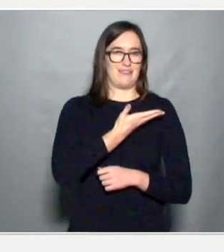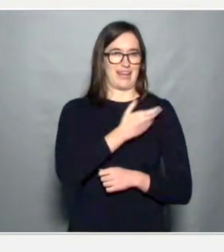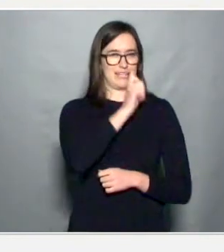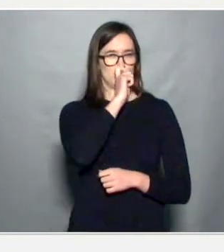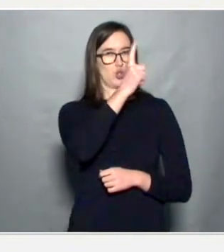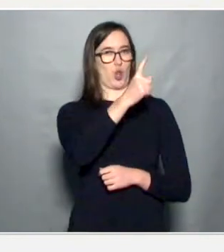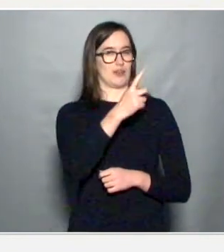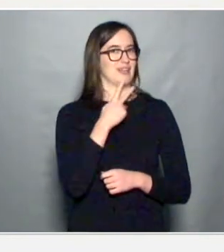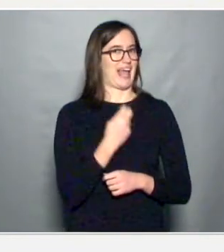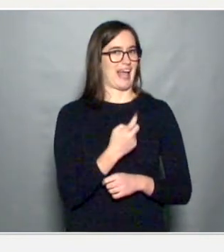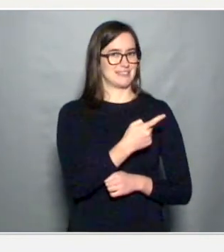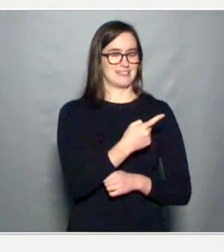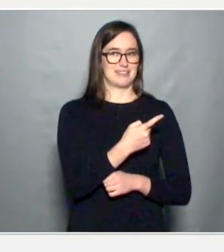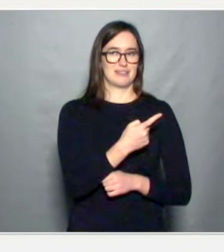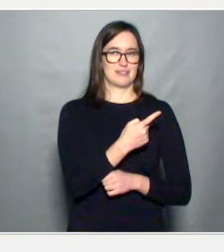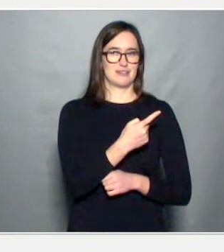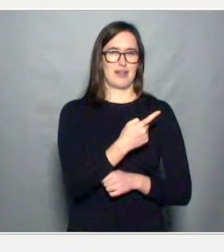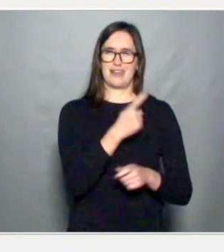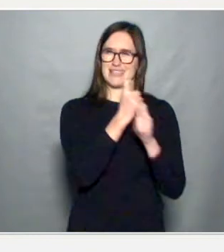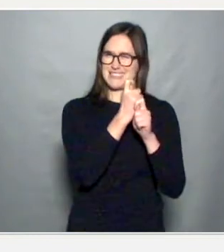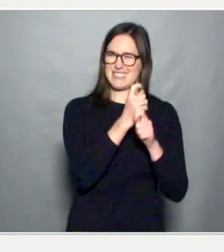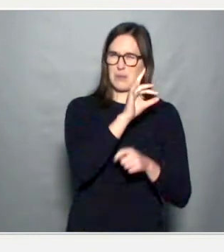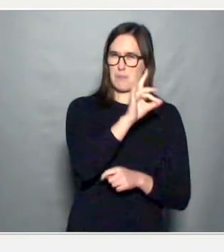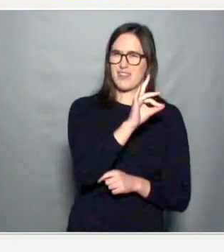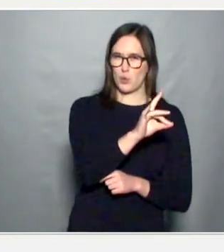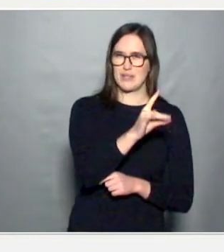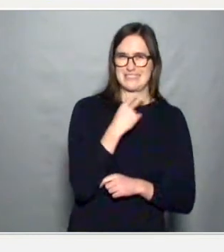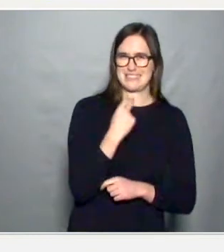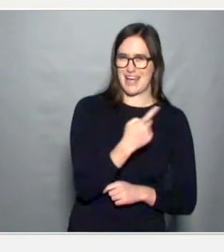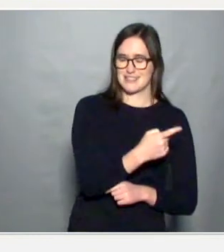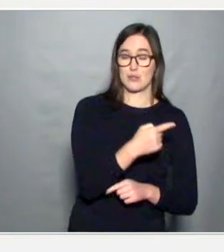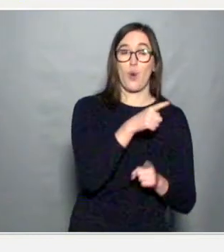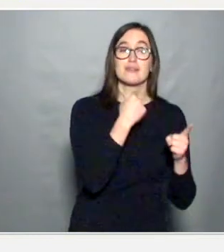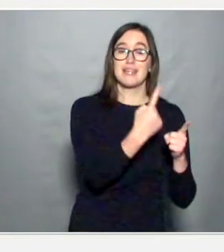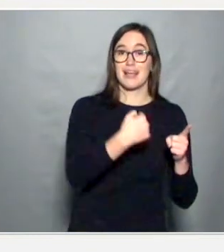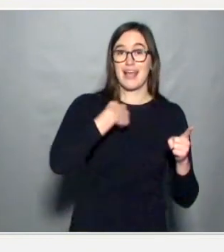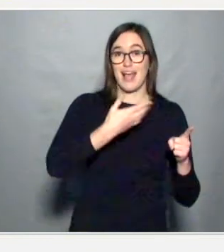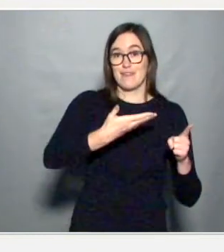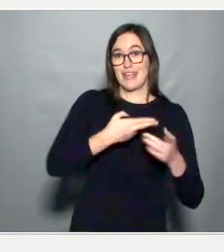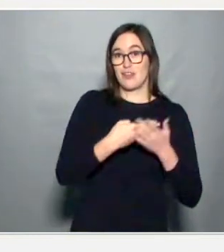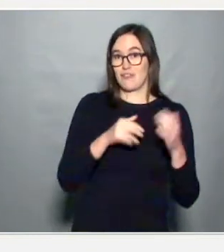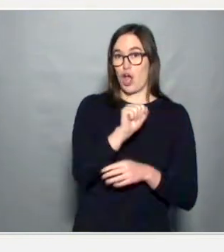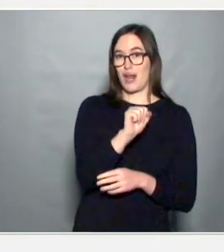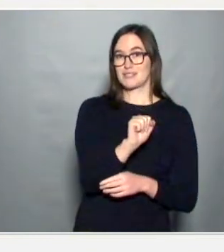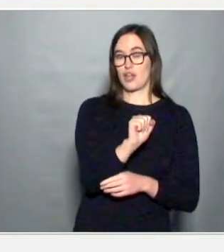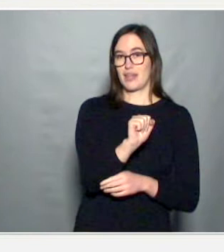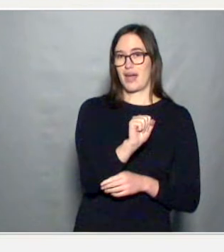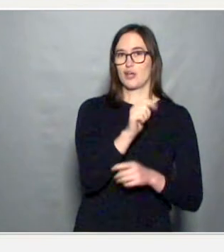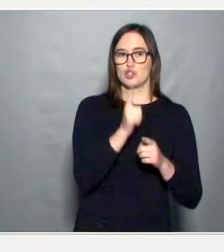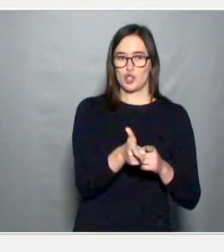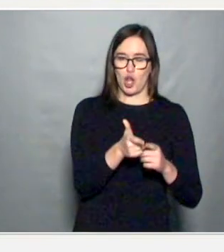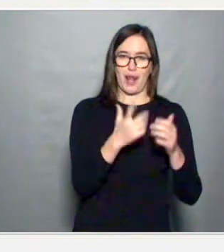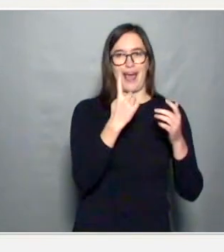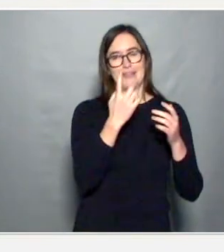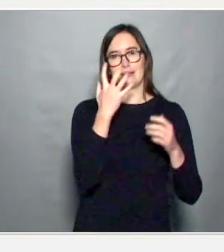stolt grek, på snudd till patriotisk grek, så säger han att jag fick namnet Alexander från en